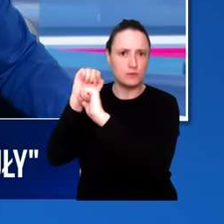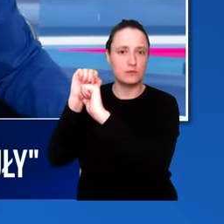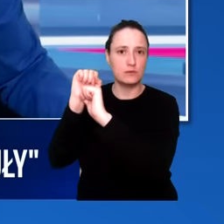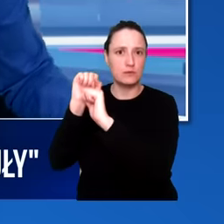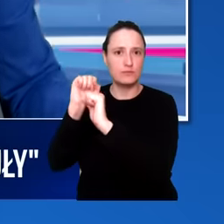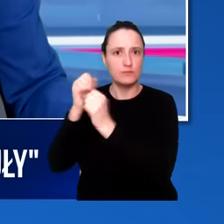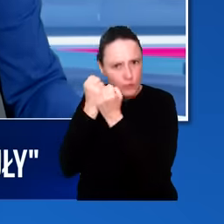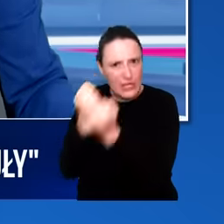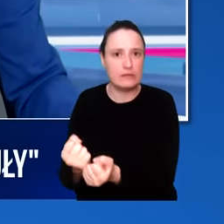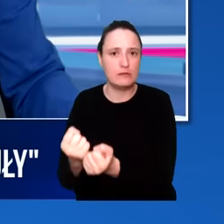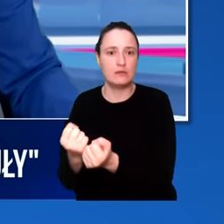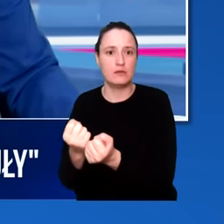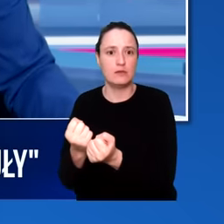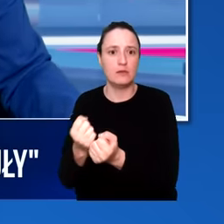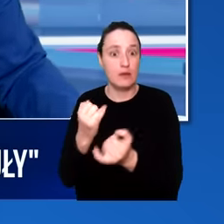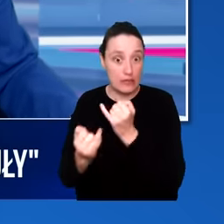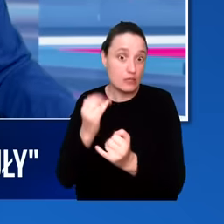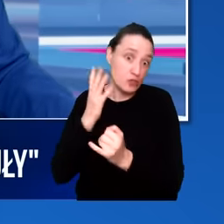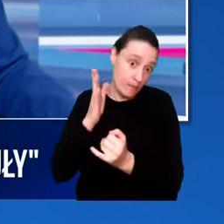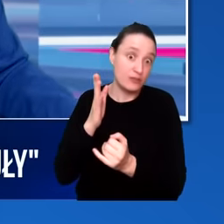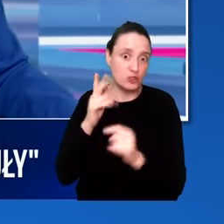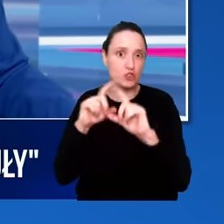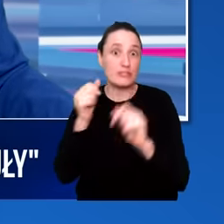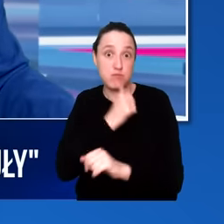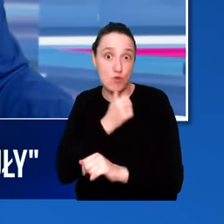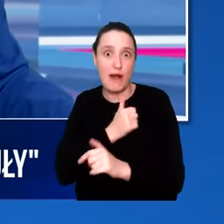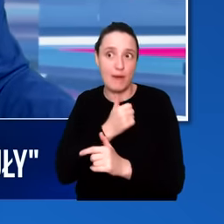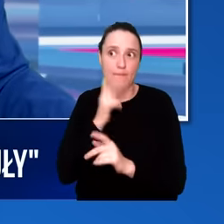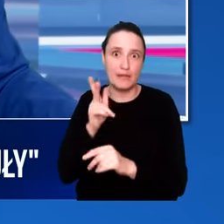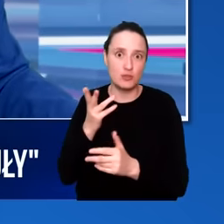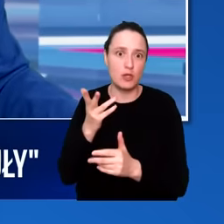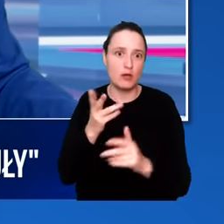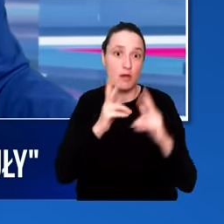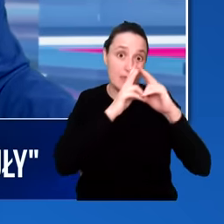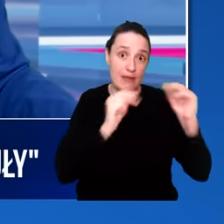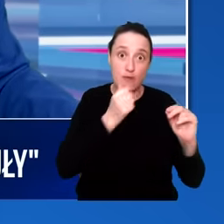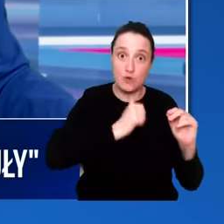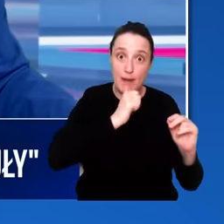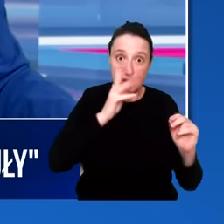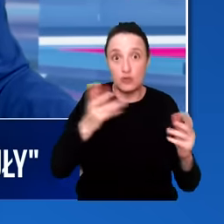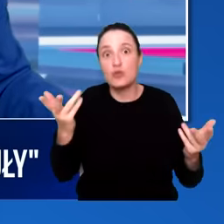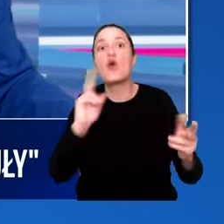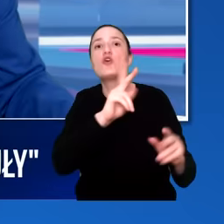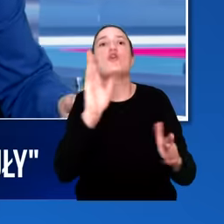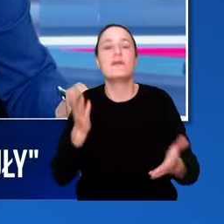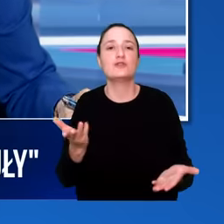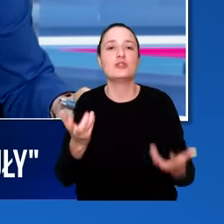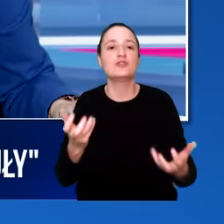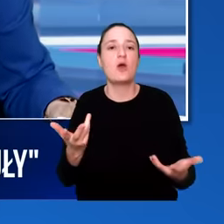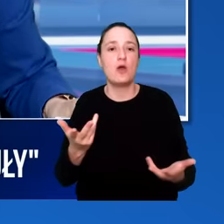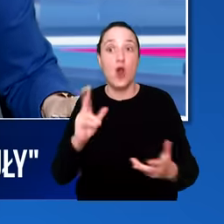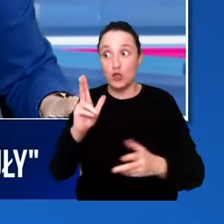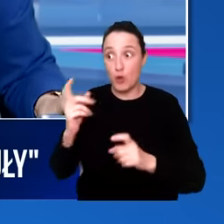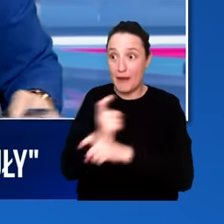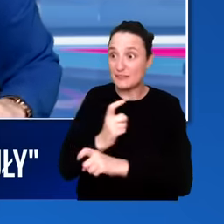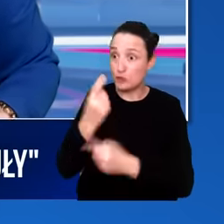że jeśli będzie rzeczywiście czas próby także sojuszy, no tak jak powiedziałem, no, nikt nie będzie chciał bronić państwa, które samo się nie chce bronić, które